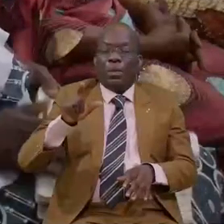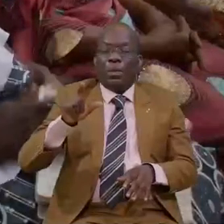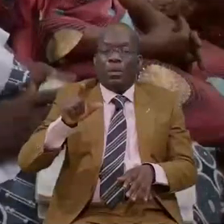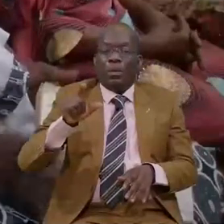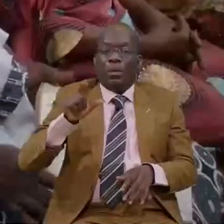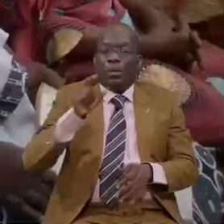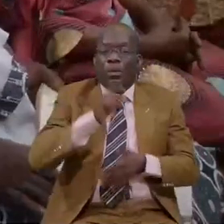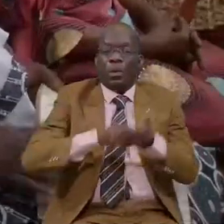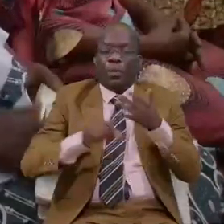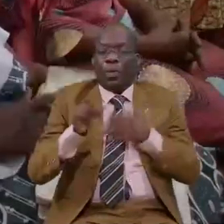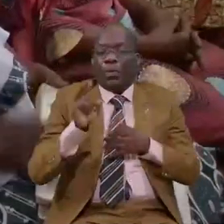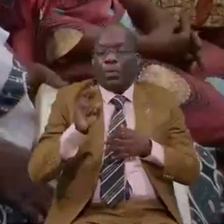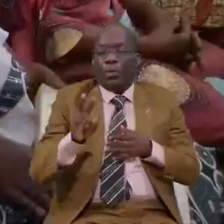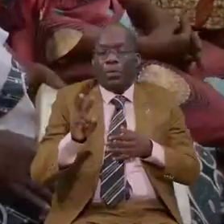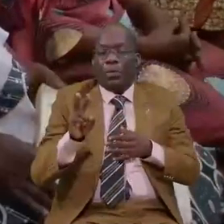Galates,